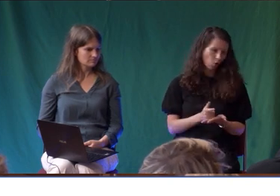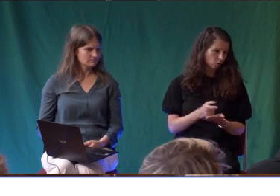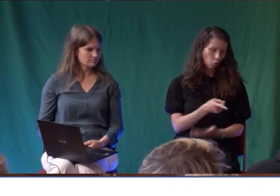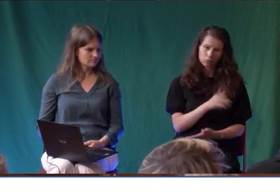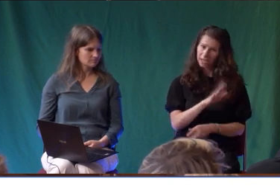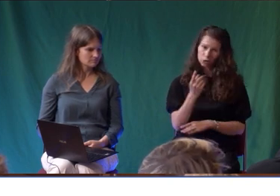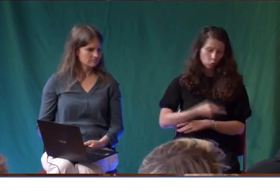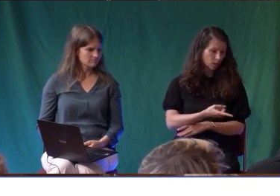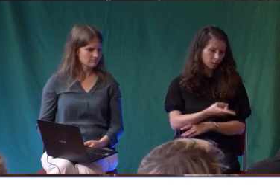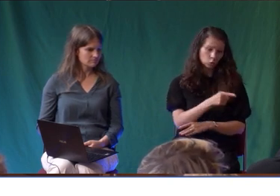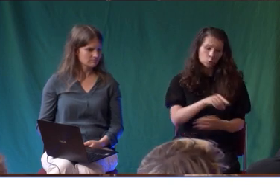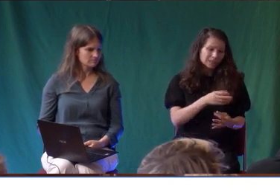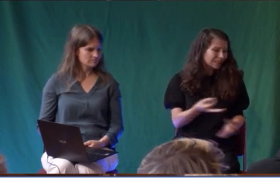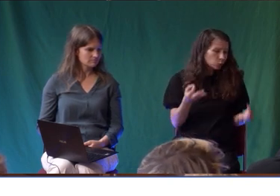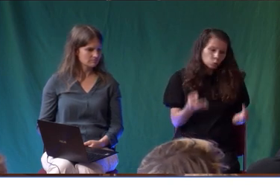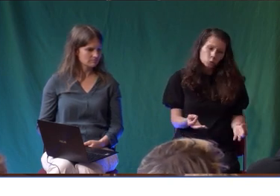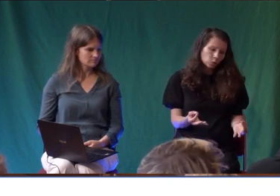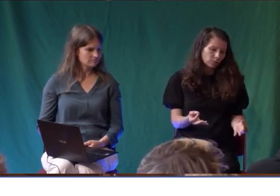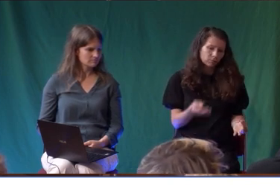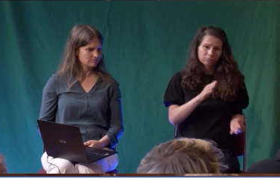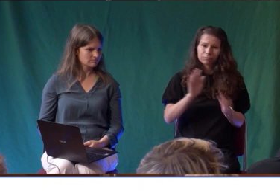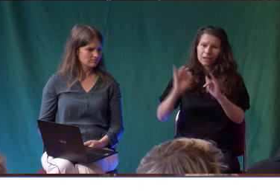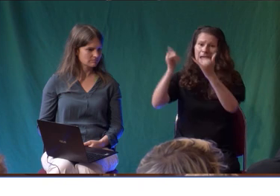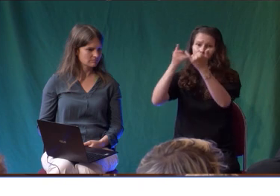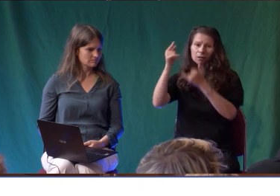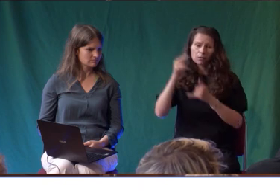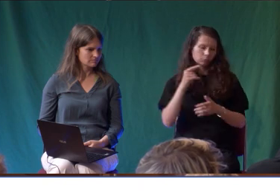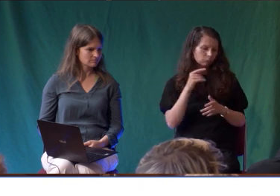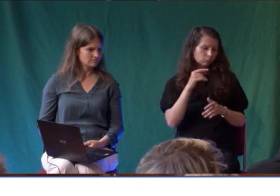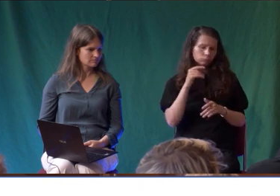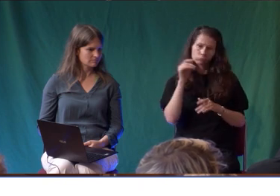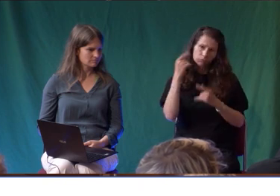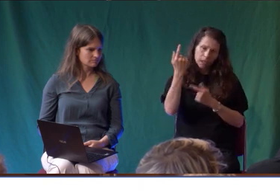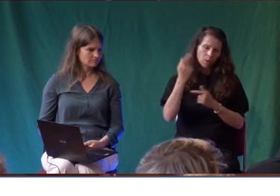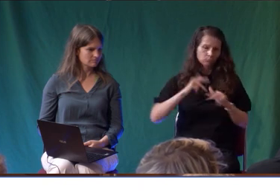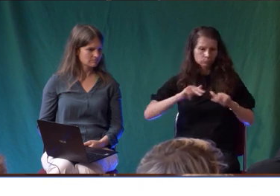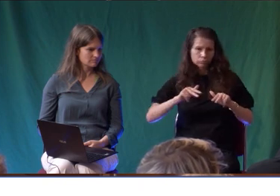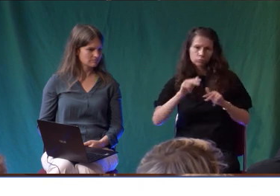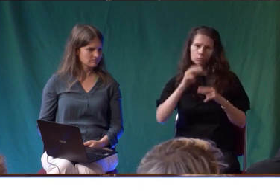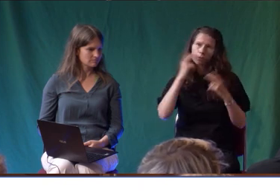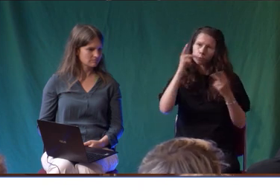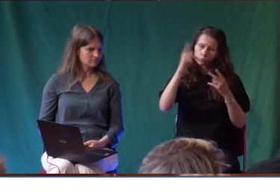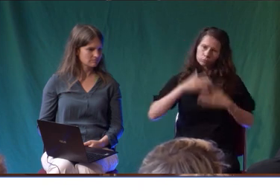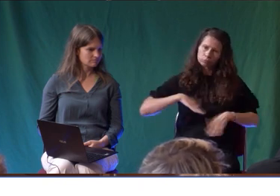deine Schuld du hast damit nichts zu tun deine Eltern kümmern sich dass es ihnen gut geht